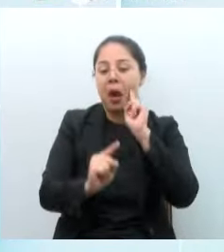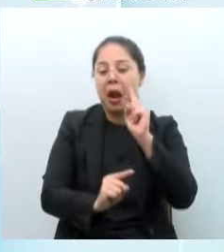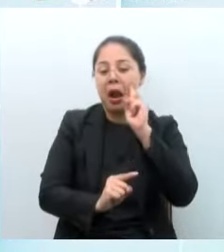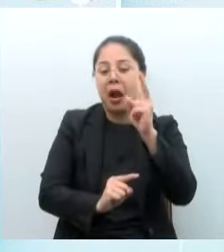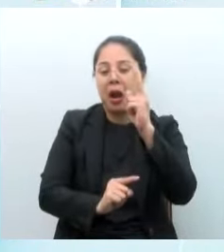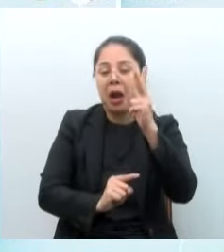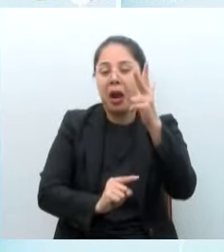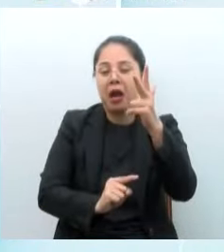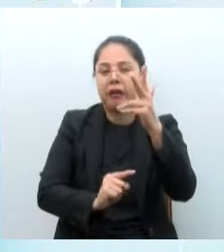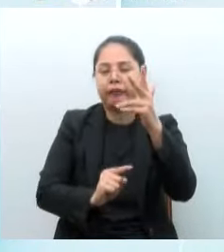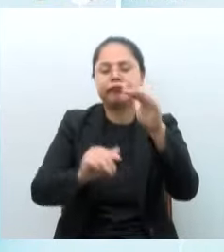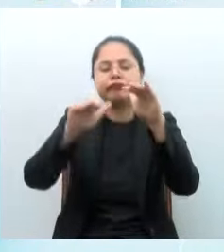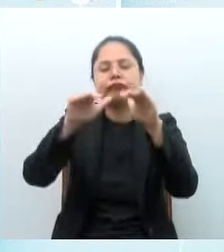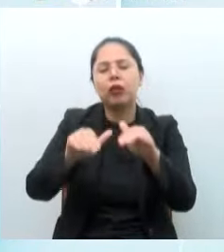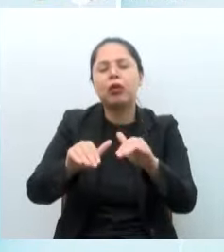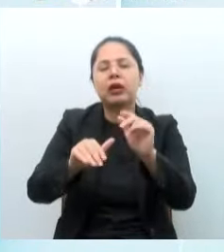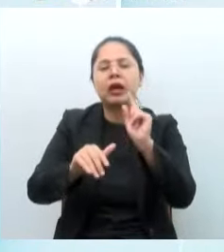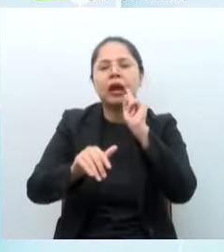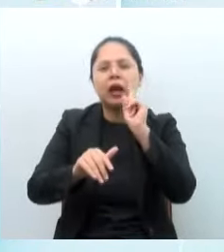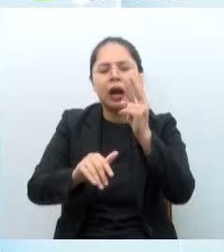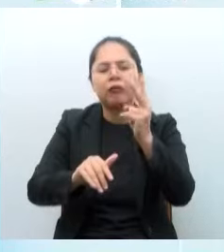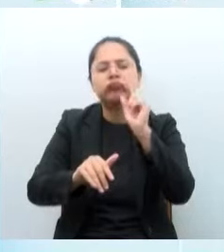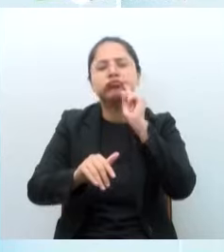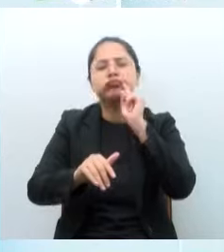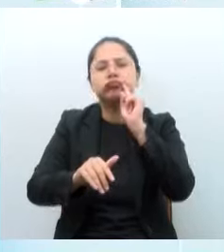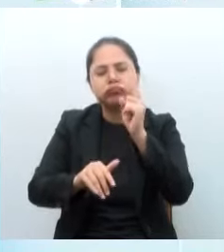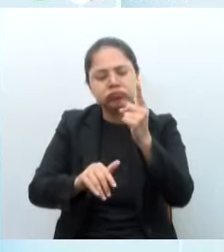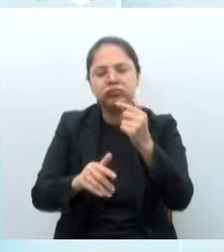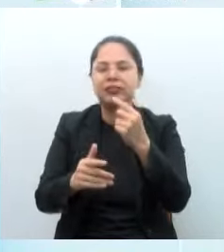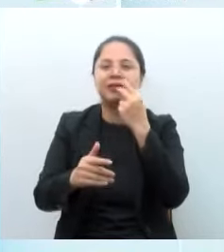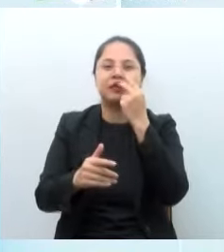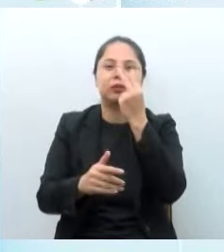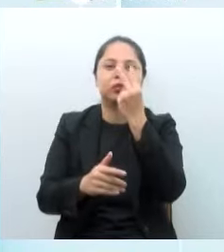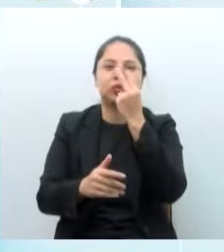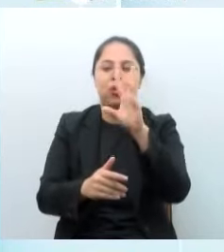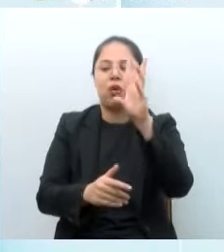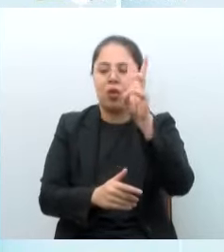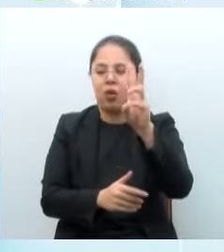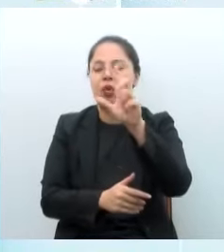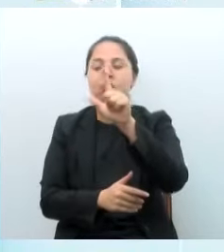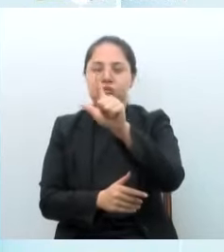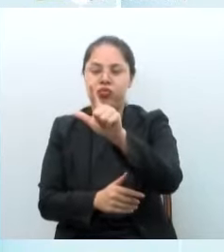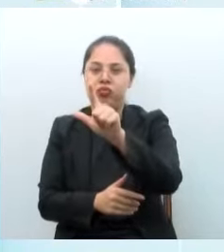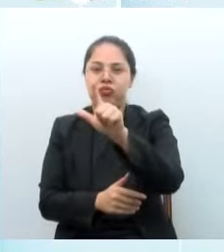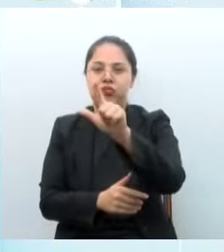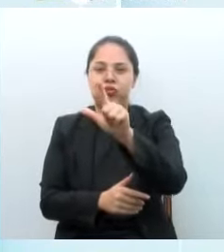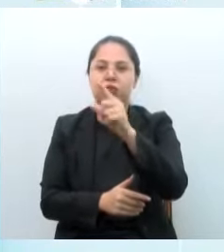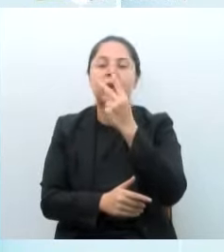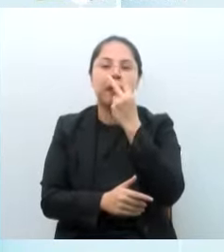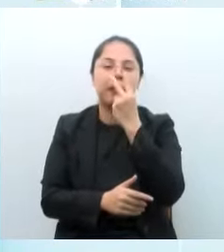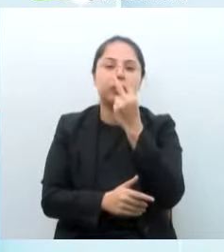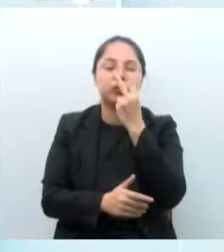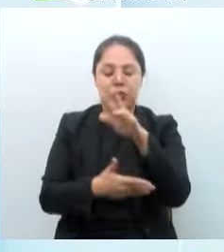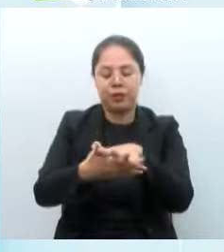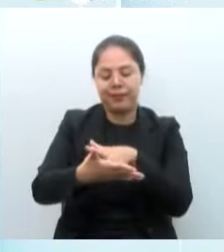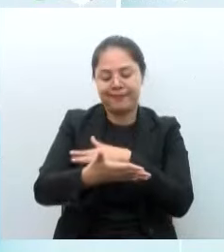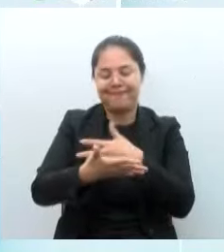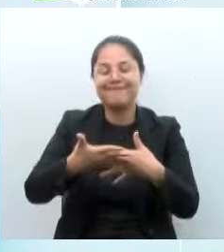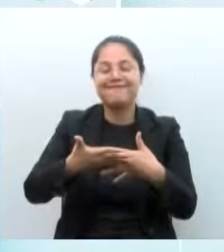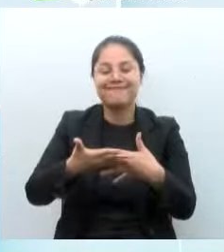ก็อาจจะลดลงเหลือครั้ง2ครั้งอย่างนี้อันนี้คือแนวทาง6ลอซึ่งทางสพท.เองก็ได้แจ้งแนวทางนี้